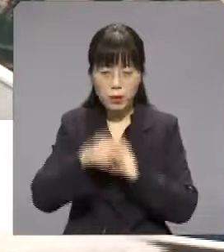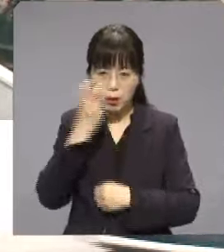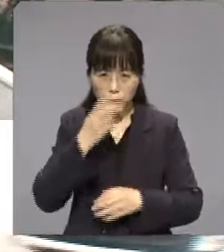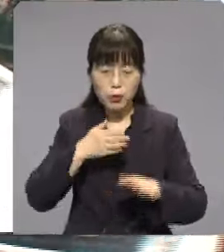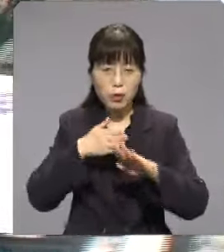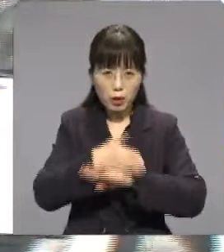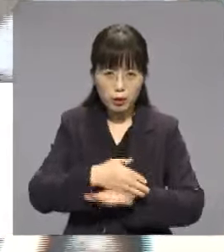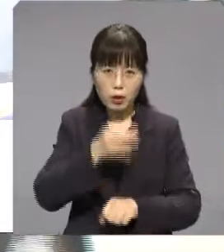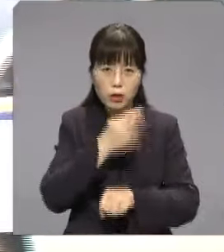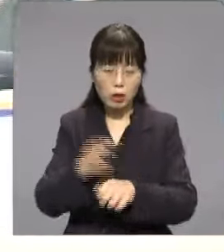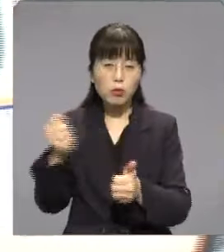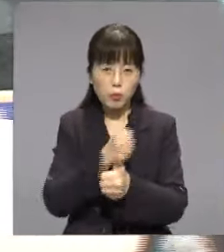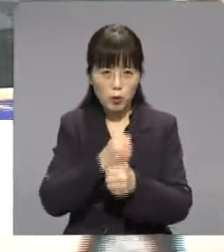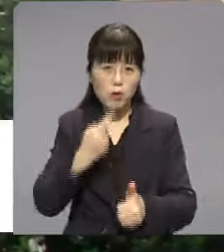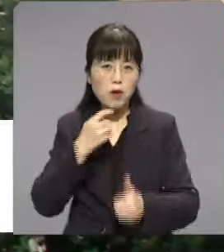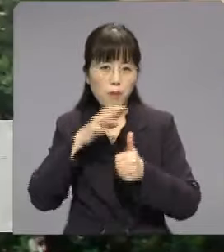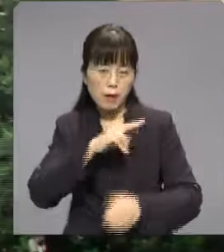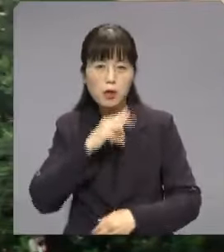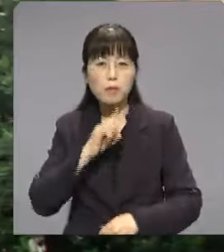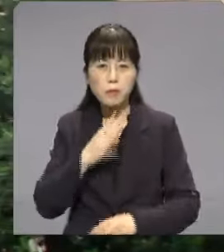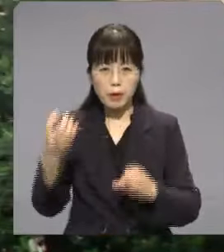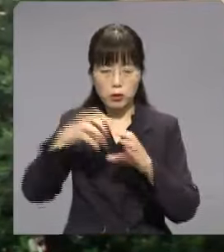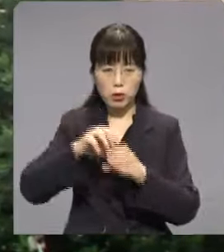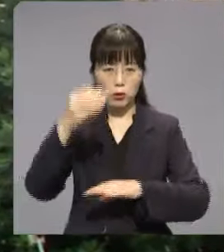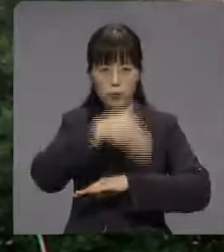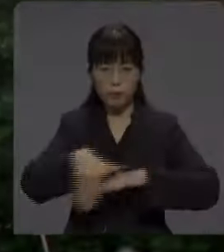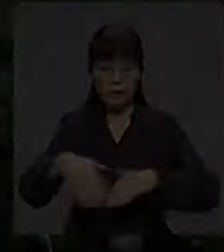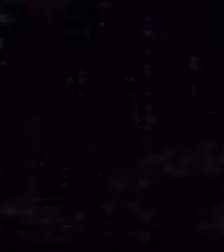거쳐 단순 폭행 협박 혐의만